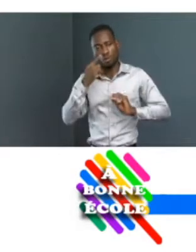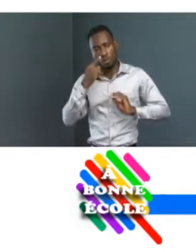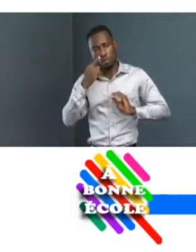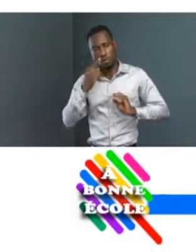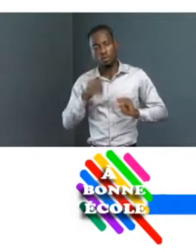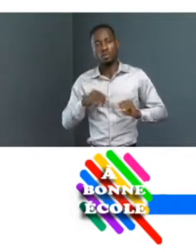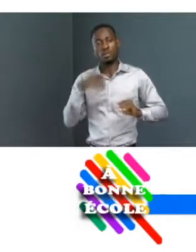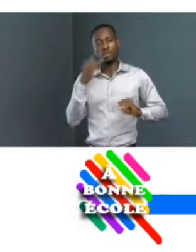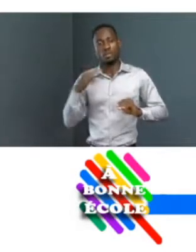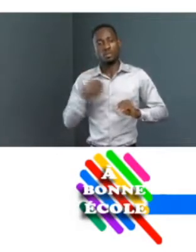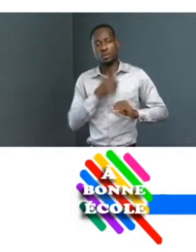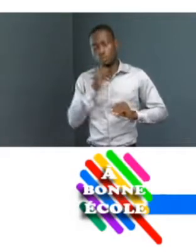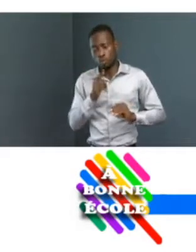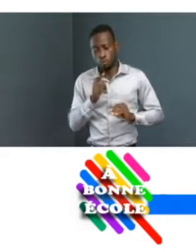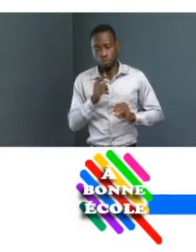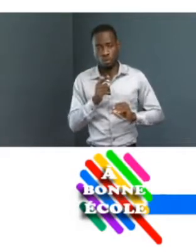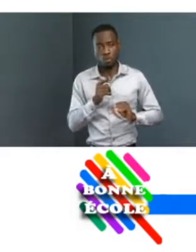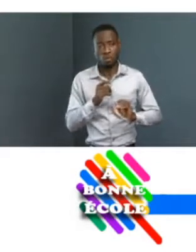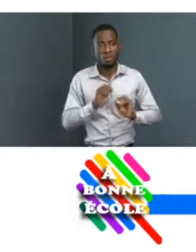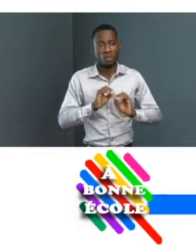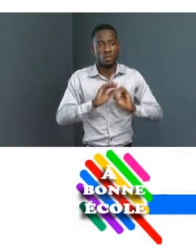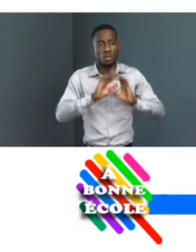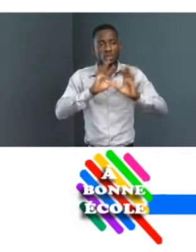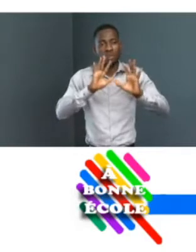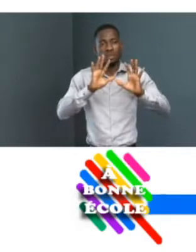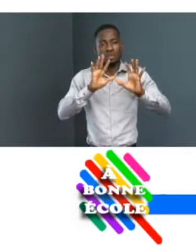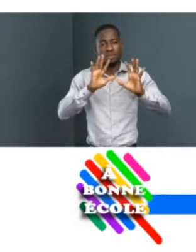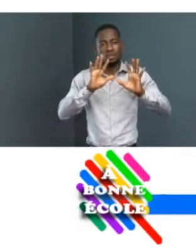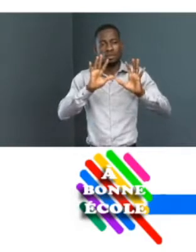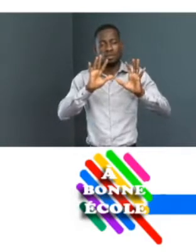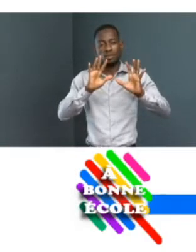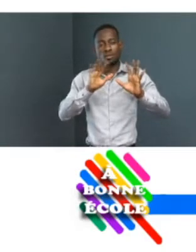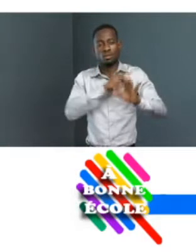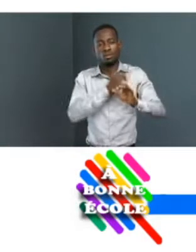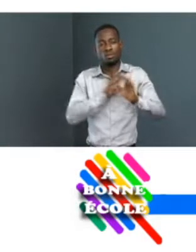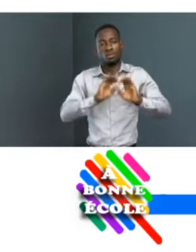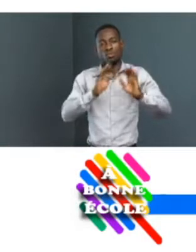sommes en intensité lumineuse faible,